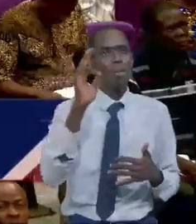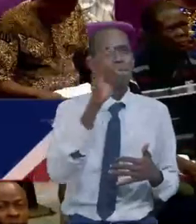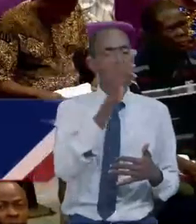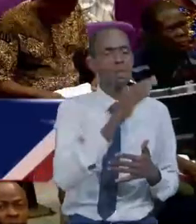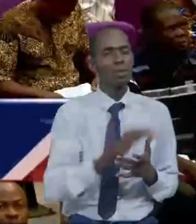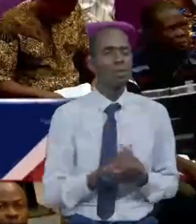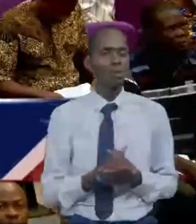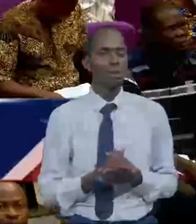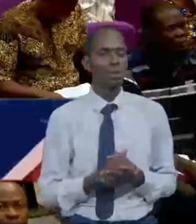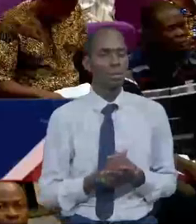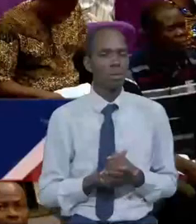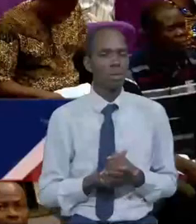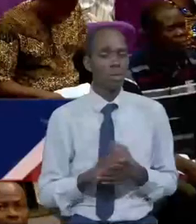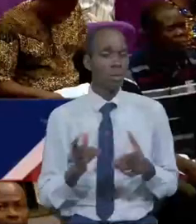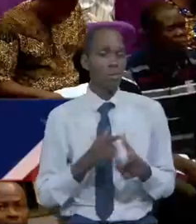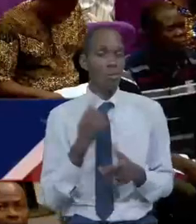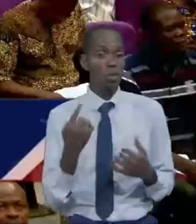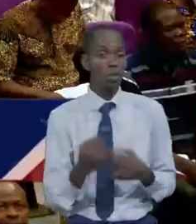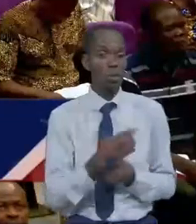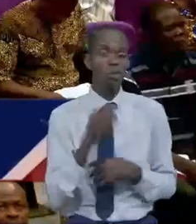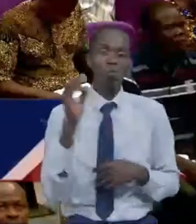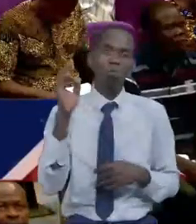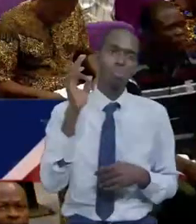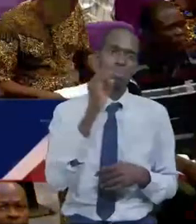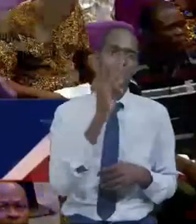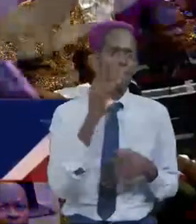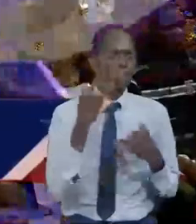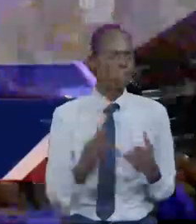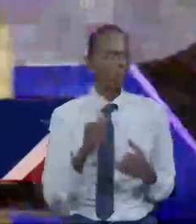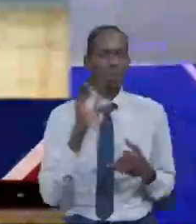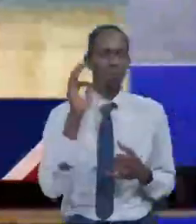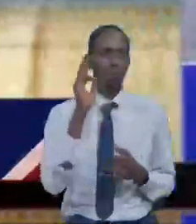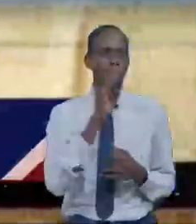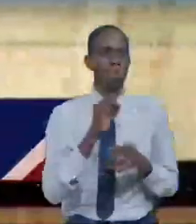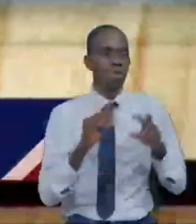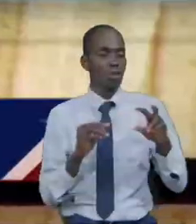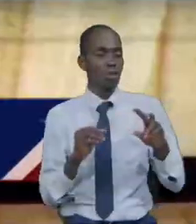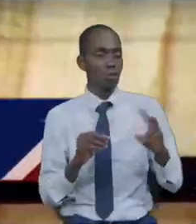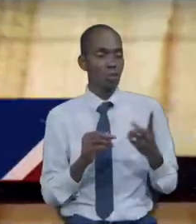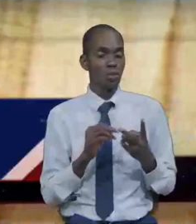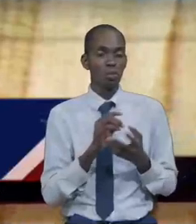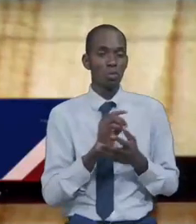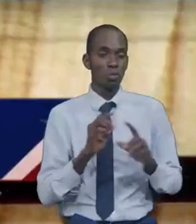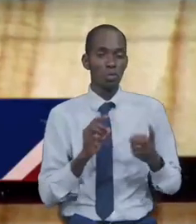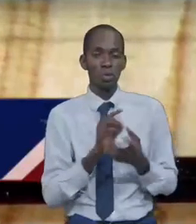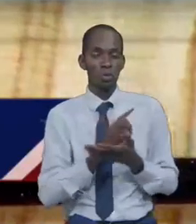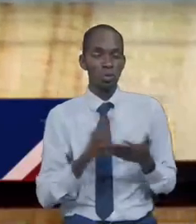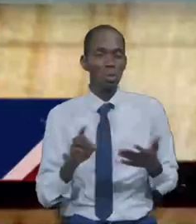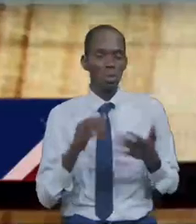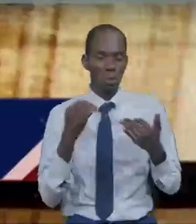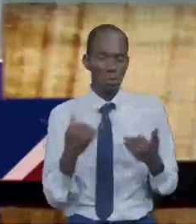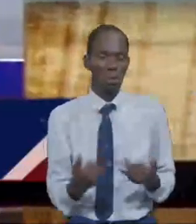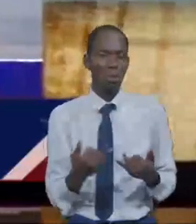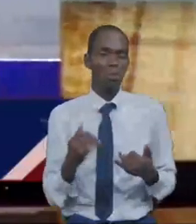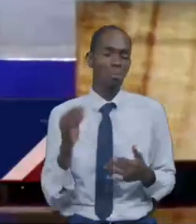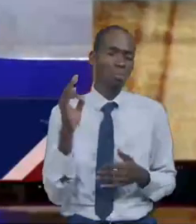annonce maintenant, le premier jour, annonce maintenant, première semaine, annonce maintenant, et puis la